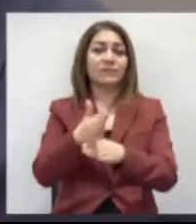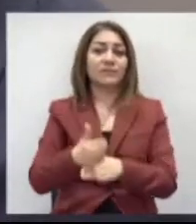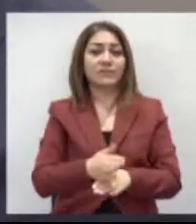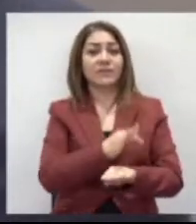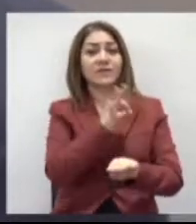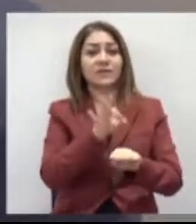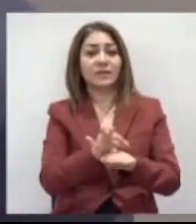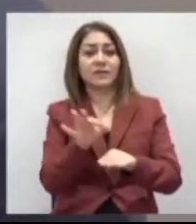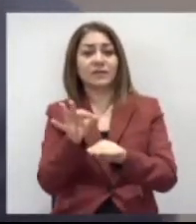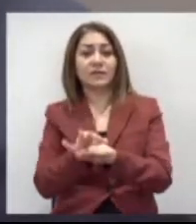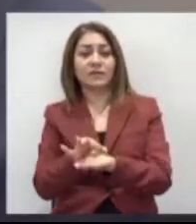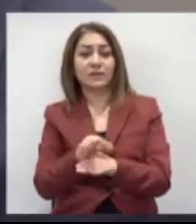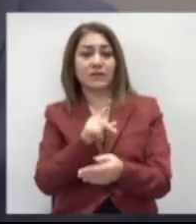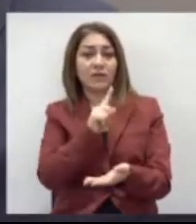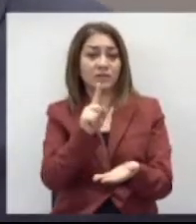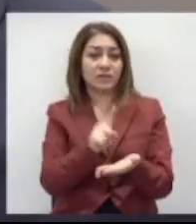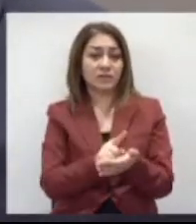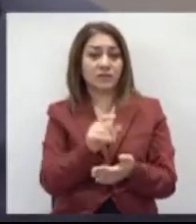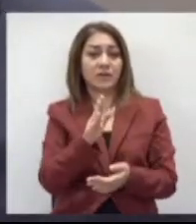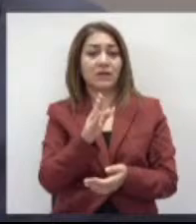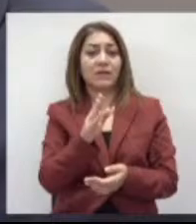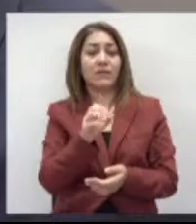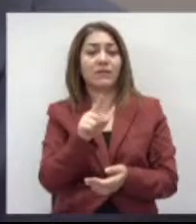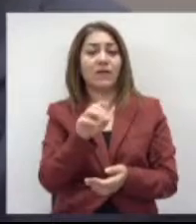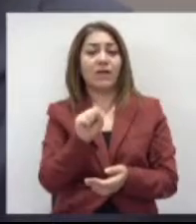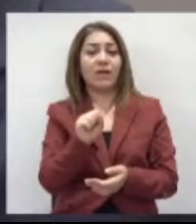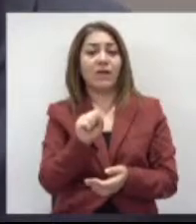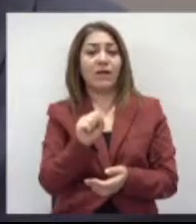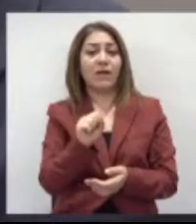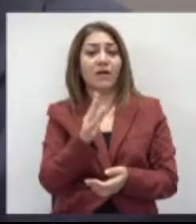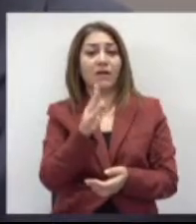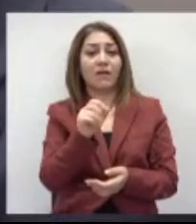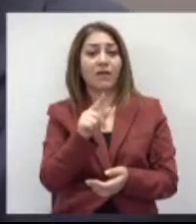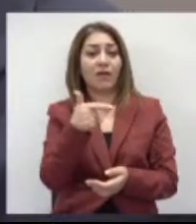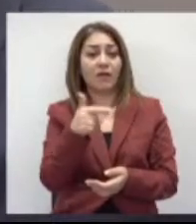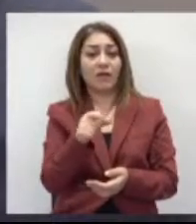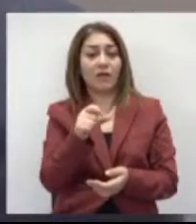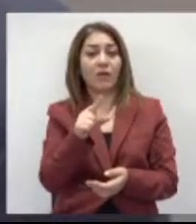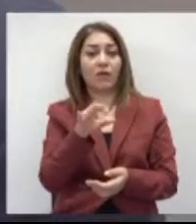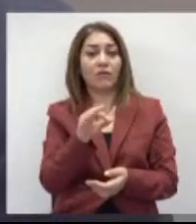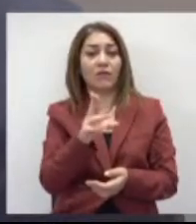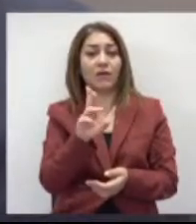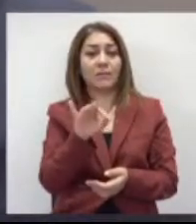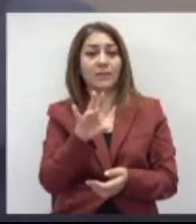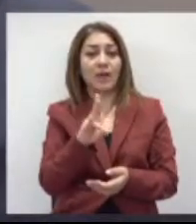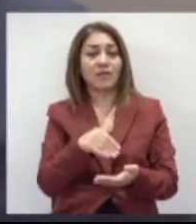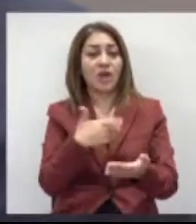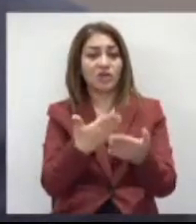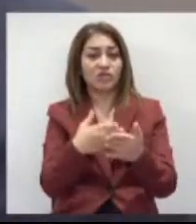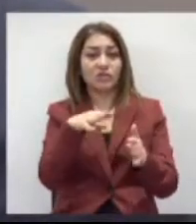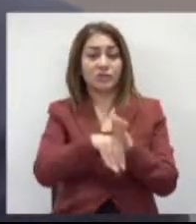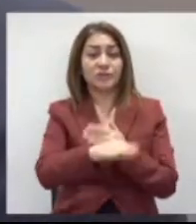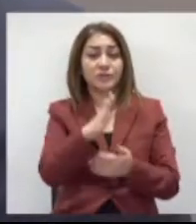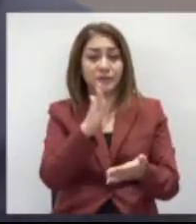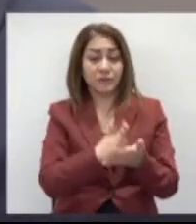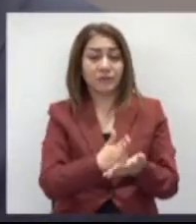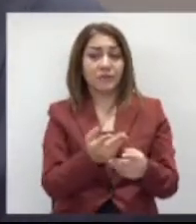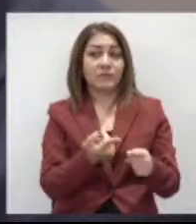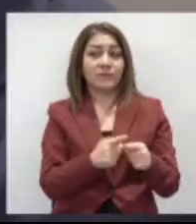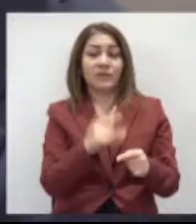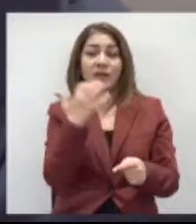հարցը։ Ստեղ նաեւ Հովակիմյան Վահագի առաջարկն է ըստ էության ներառված, որտեղ ես ինչքան հասկացա,